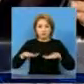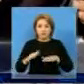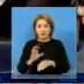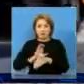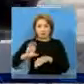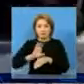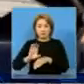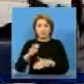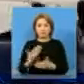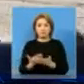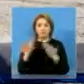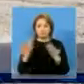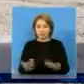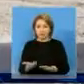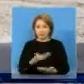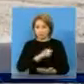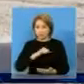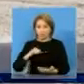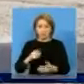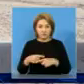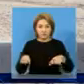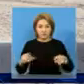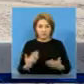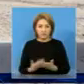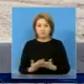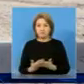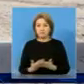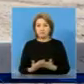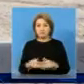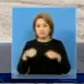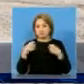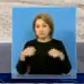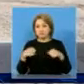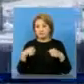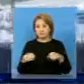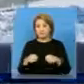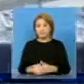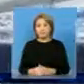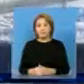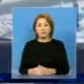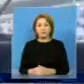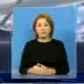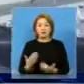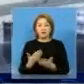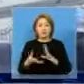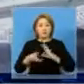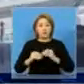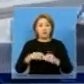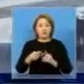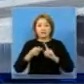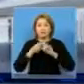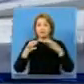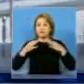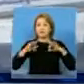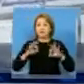жіберу. Экспортқа жібереміз, өзіміздің жан жаққа өнімімізді сатып. Қорыта айтсақ, тәуелсіздік күніне